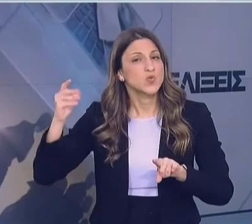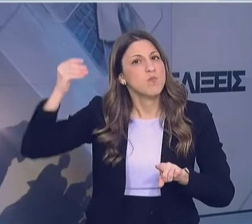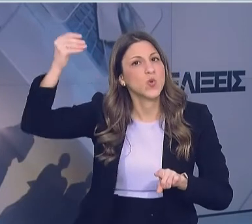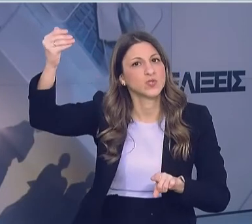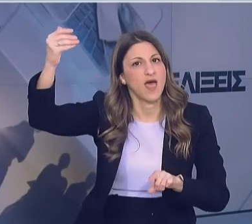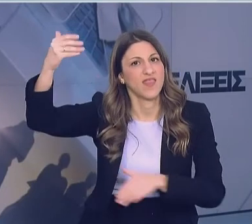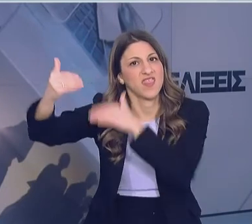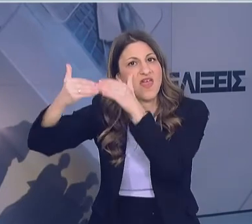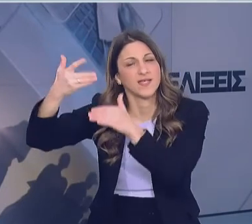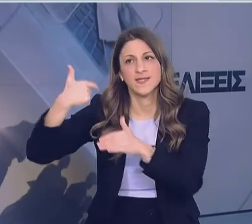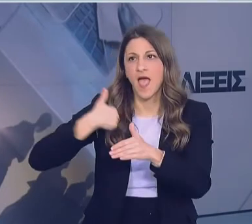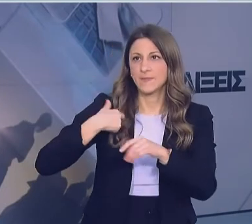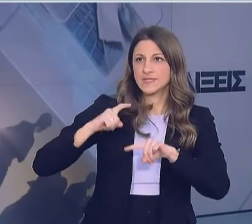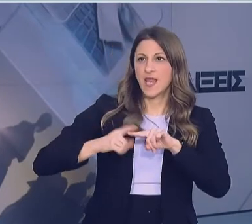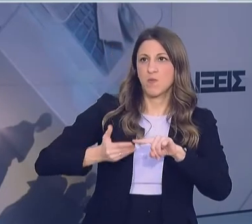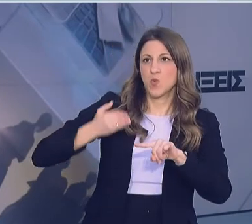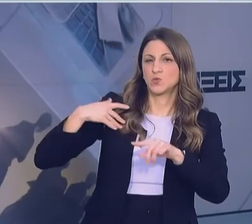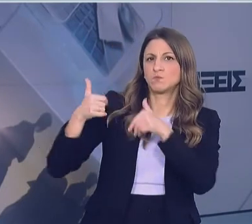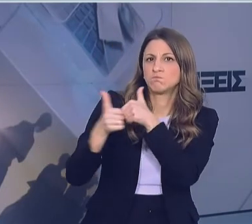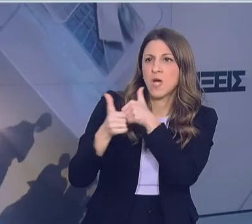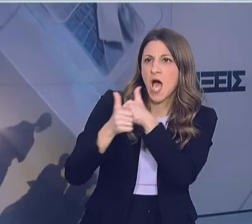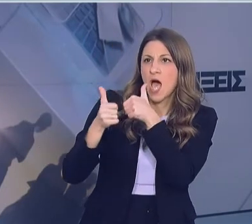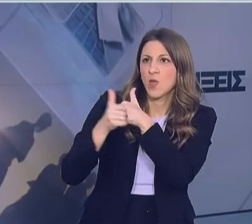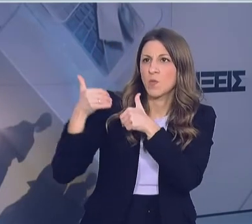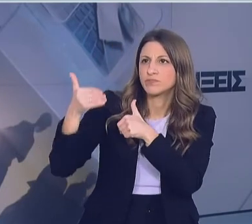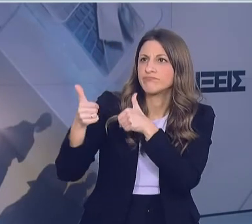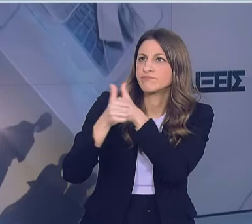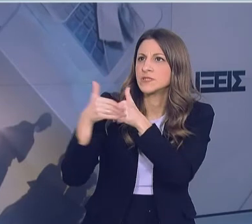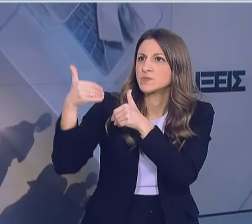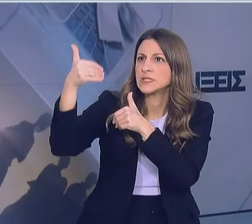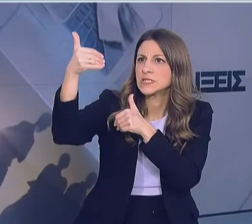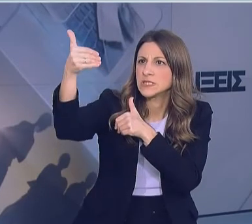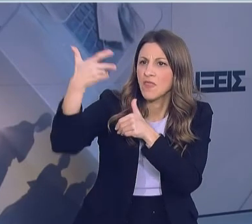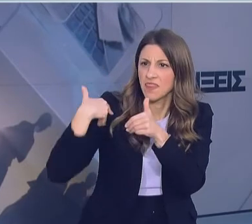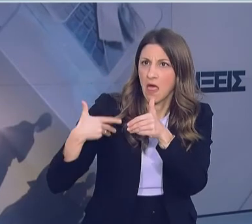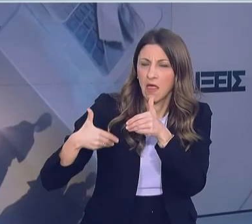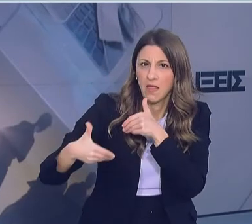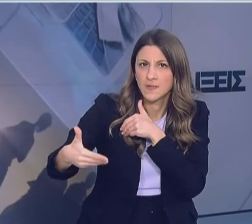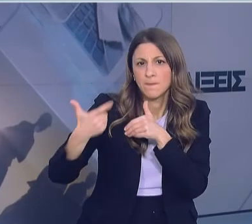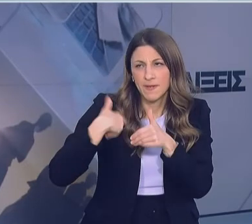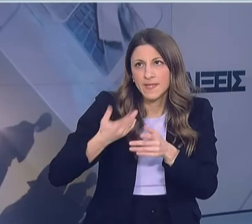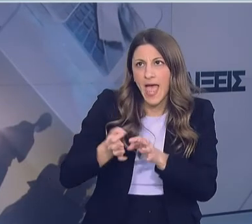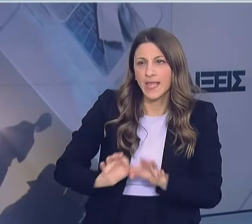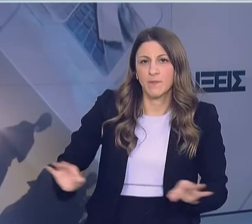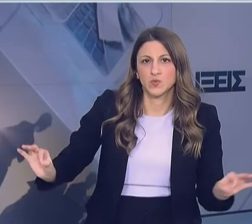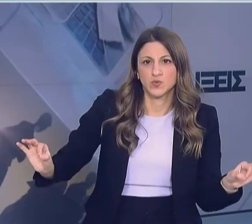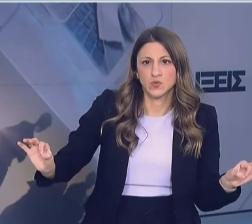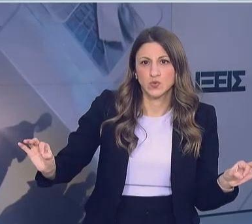αυτή τη διαδικασία, εμείς παρακολουθούμε επιστημονικά τι γίνεται εκεί. Άρα νομίζω